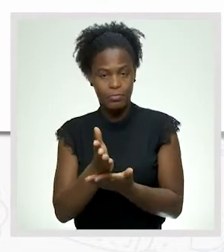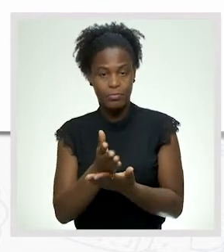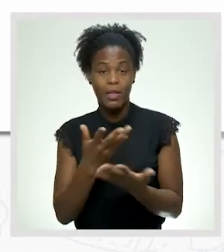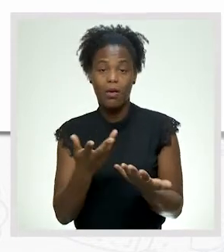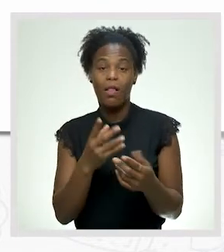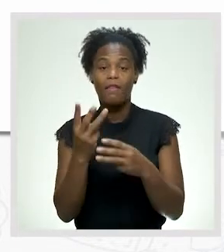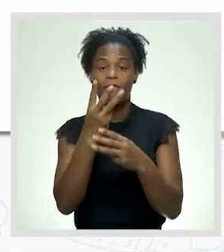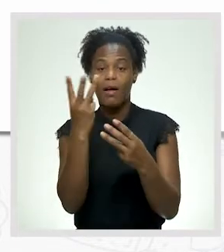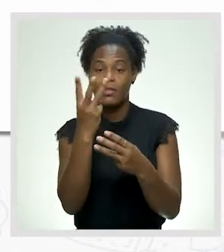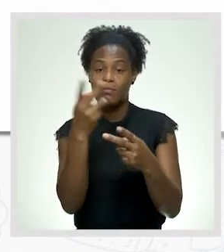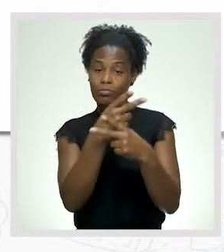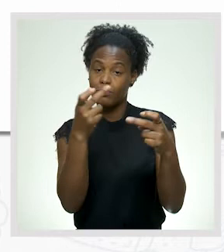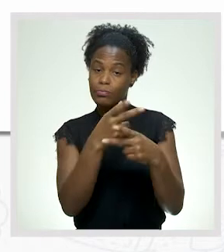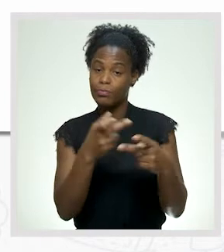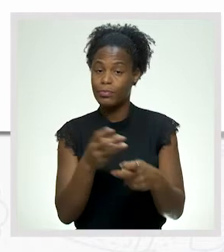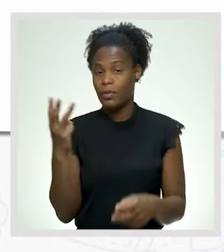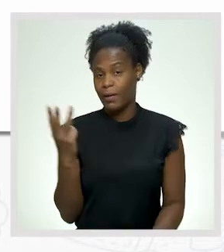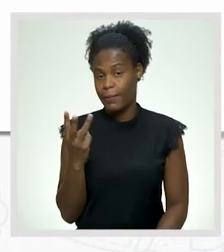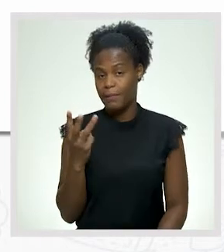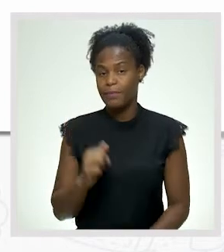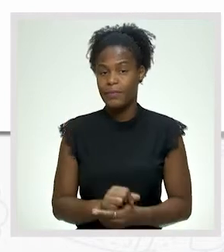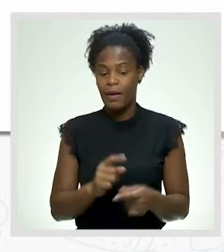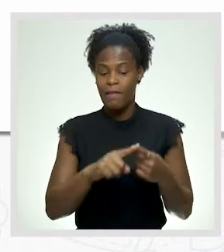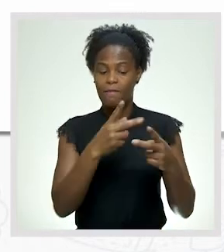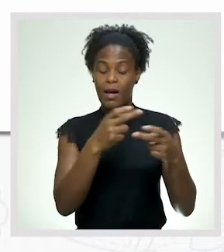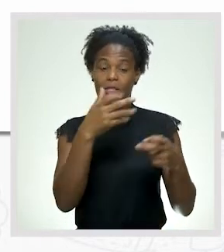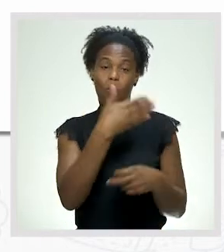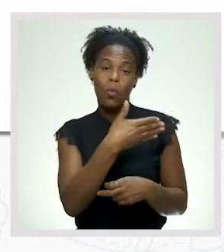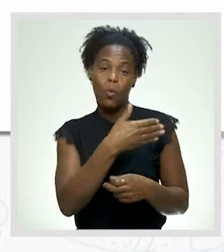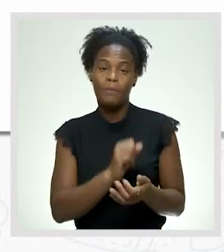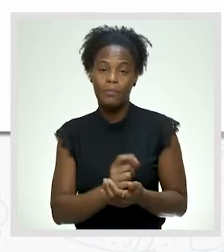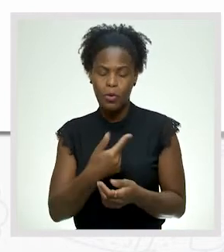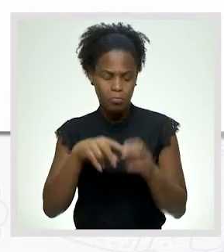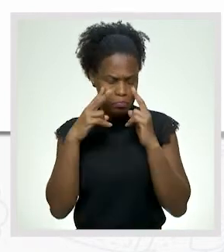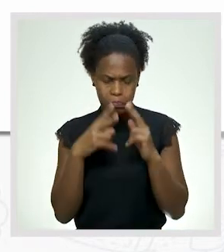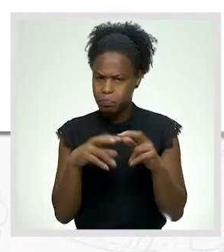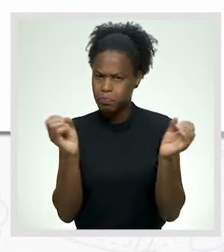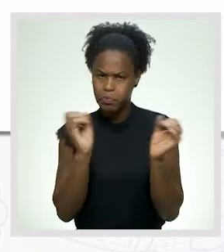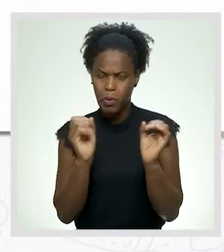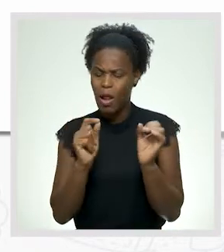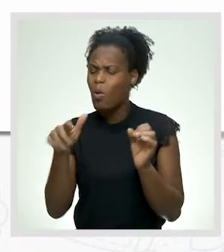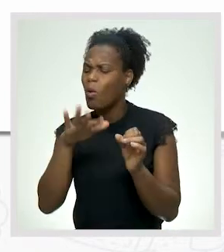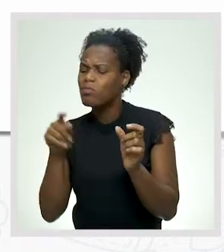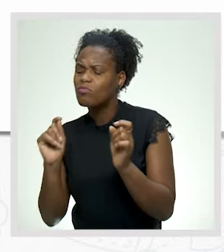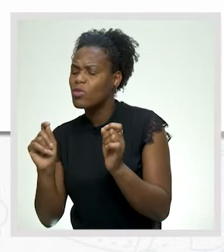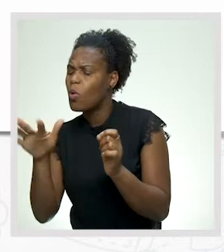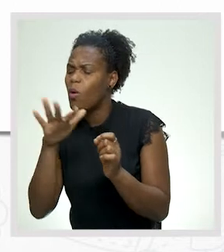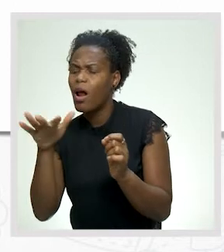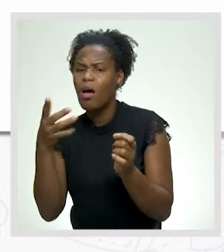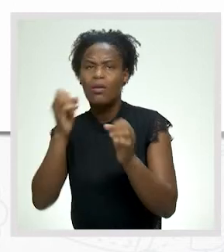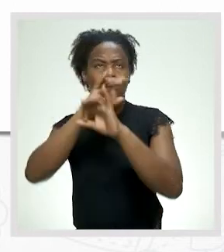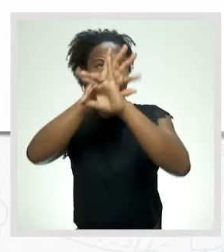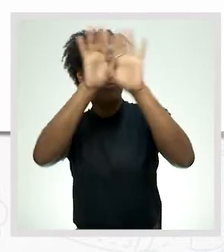3 phrases. Vous avez phrase 1. On ne trouvait pas le petit coin du paradis dont on